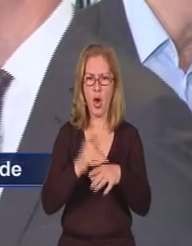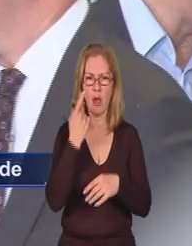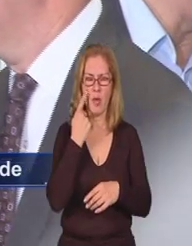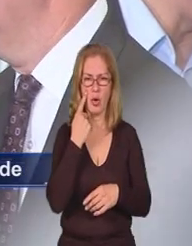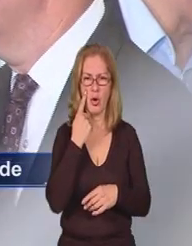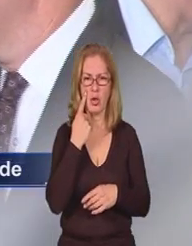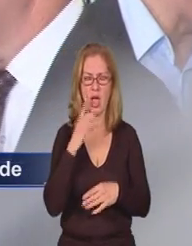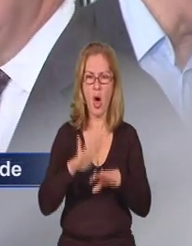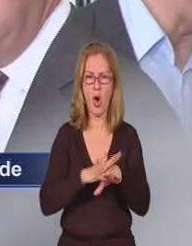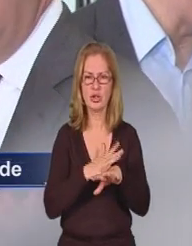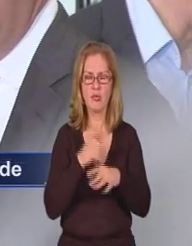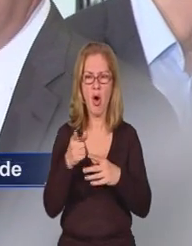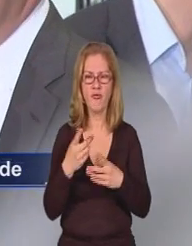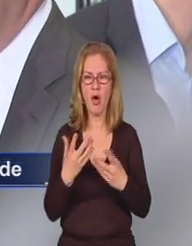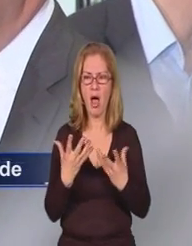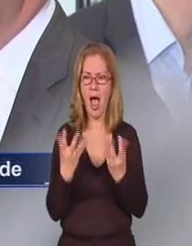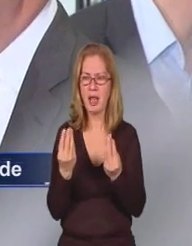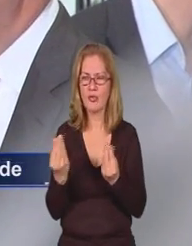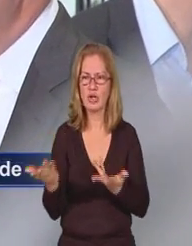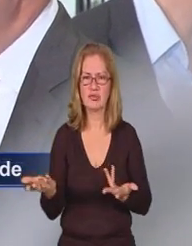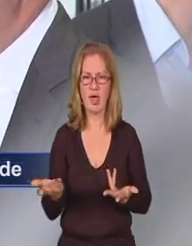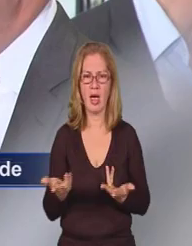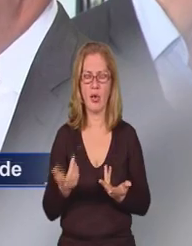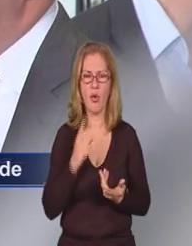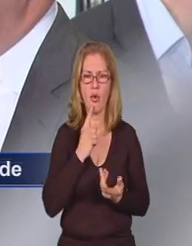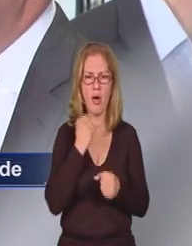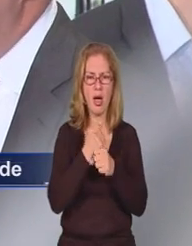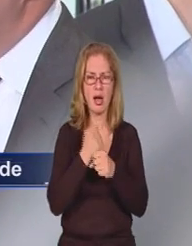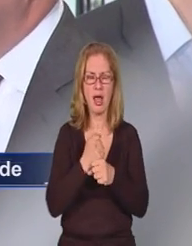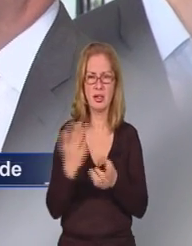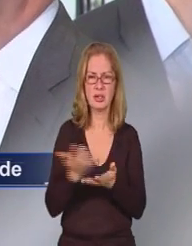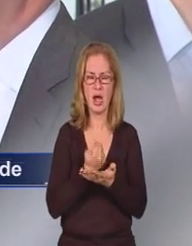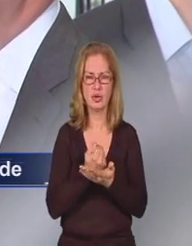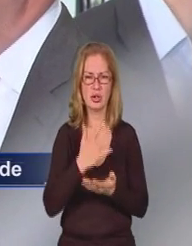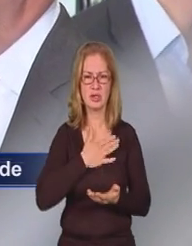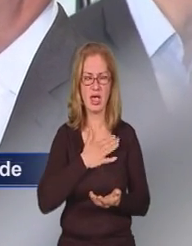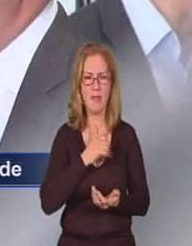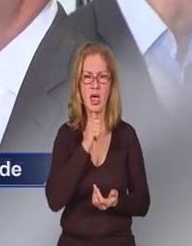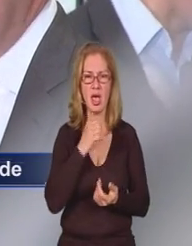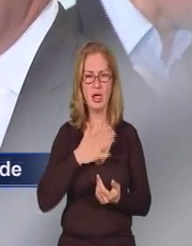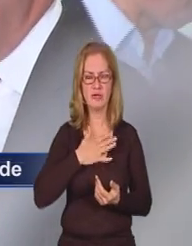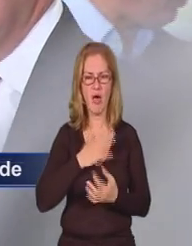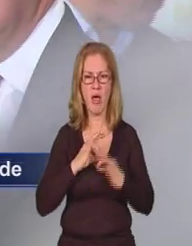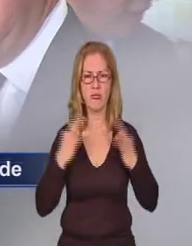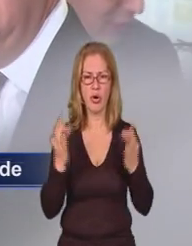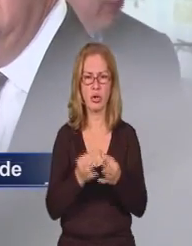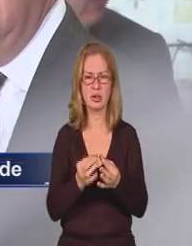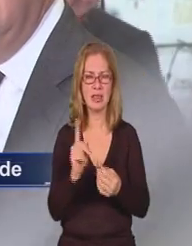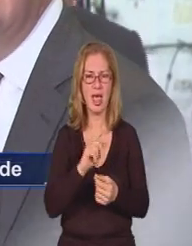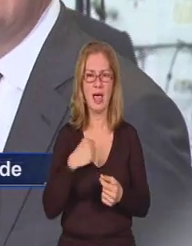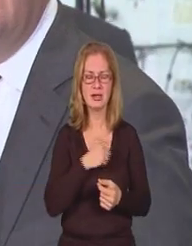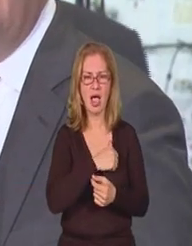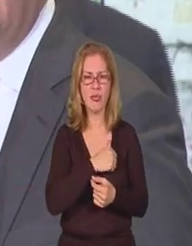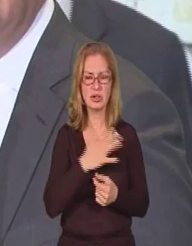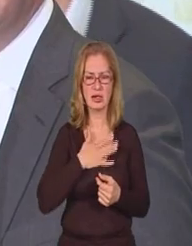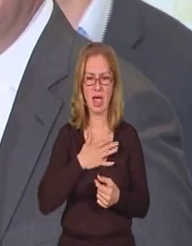da osjetimo ovu atmosferu, atmosferu ljudi koji rade, koji zarađuju za sebe, za svoje porodice i ne samo za sebe